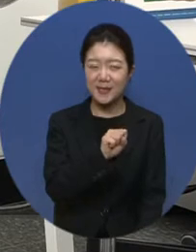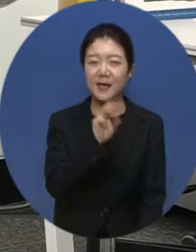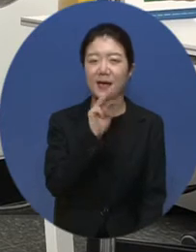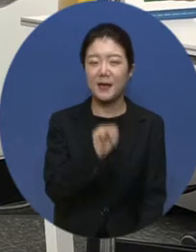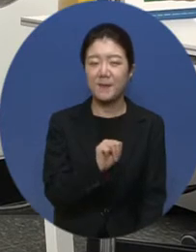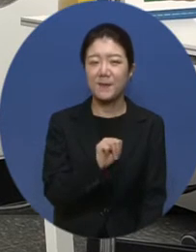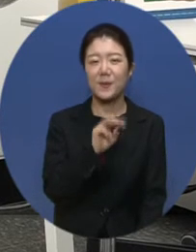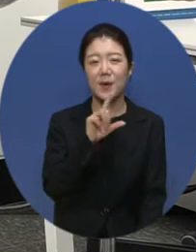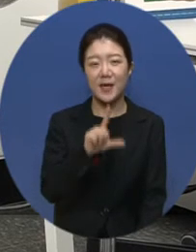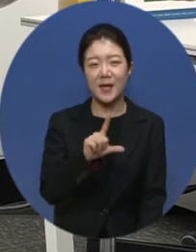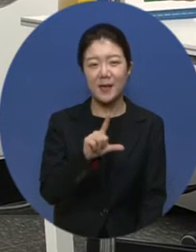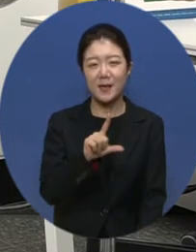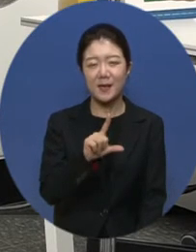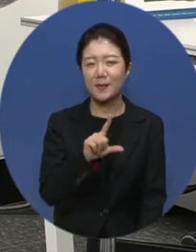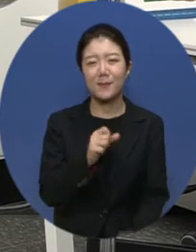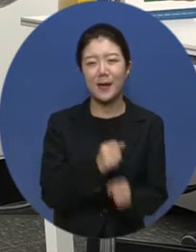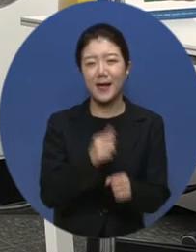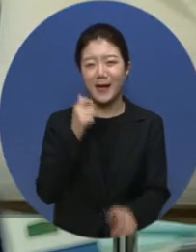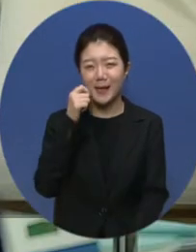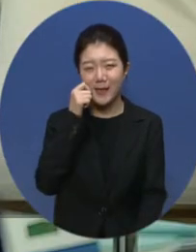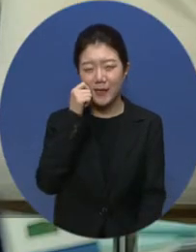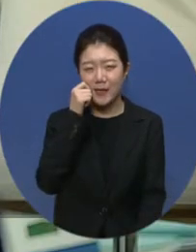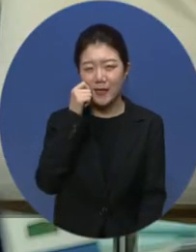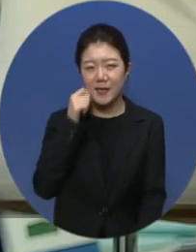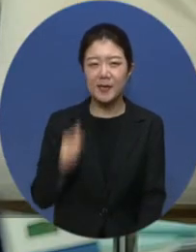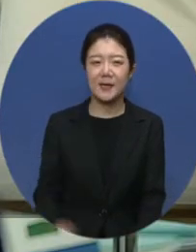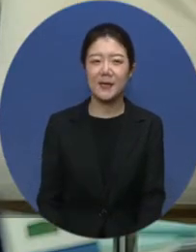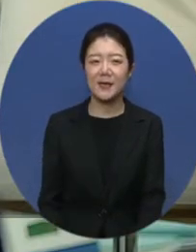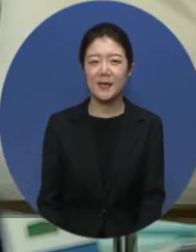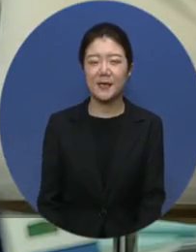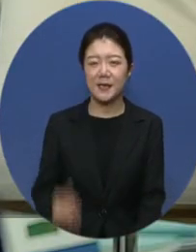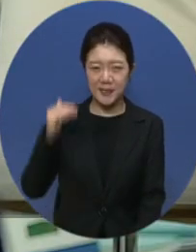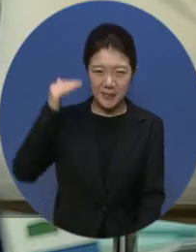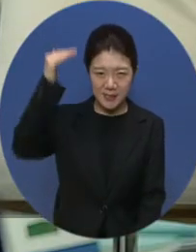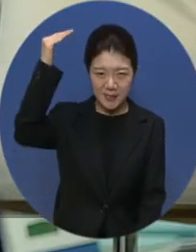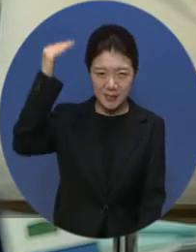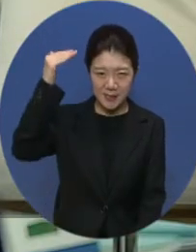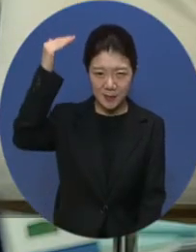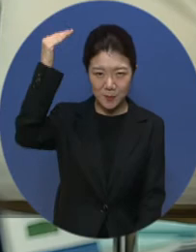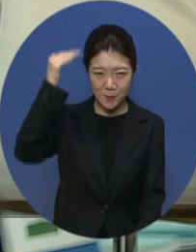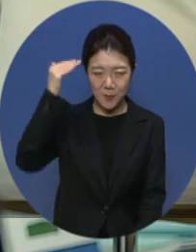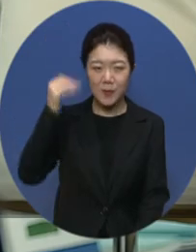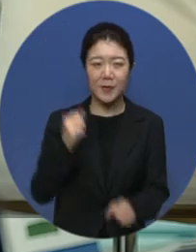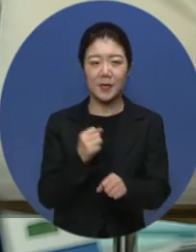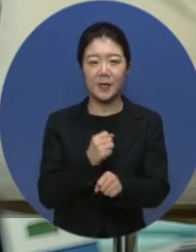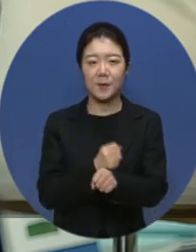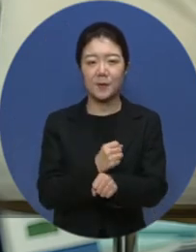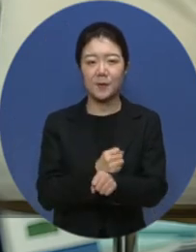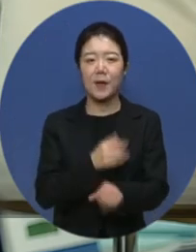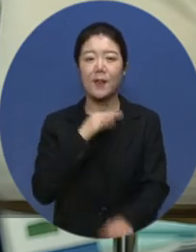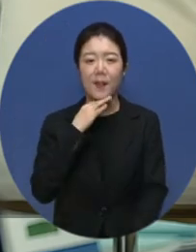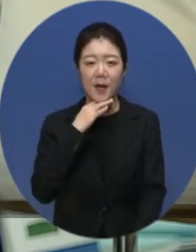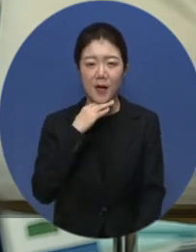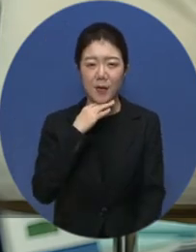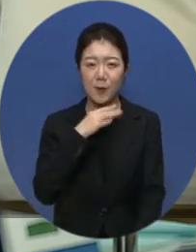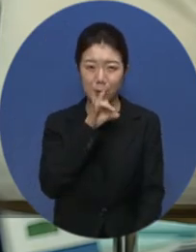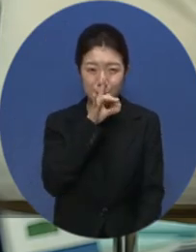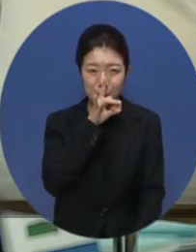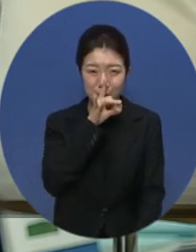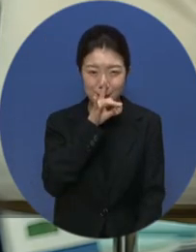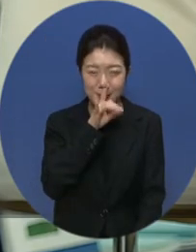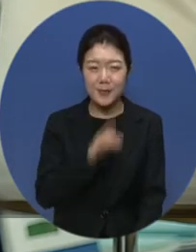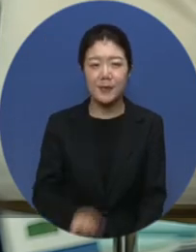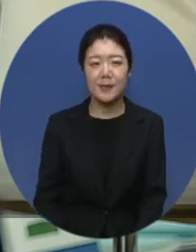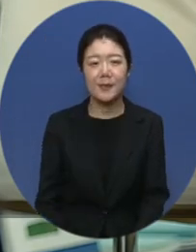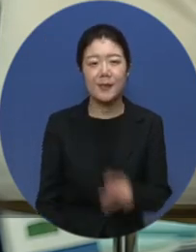M, L 뭐 이렇게 잡을 수가 없었고요. 그 다음에 그래서 키로 잡았어요. 그리고 나이로 잡을 수도 없어요.